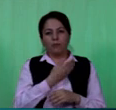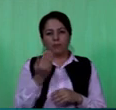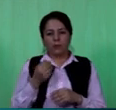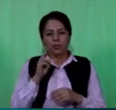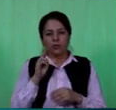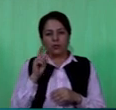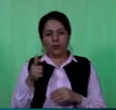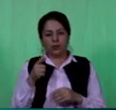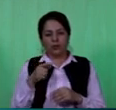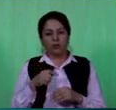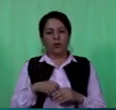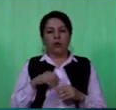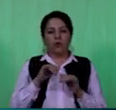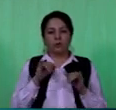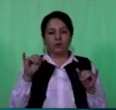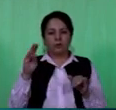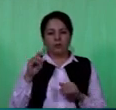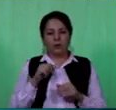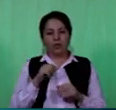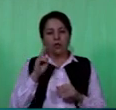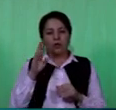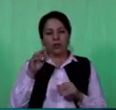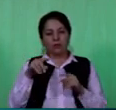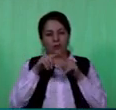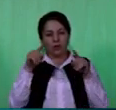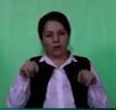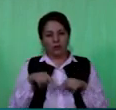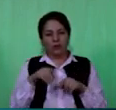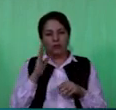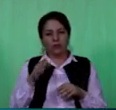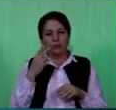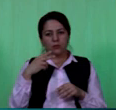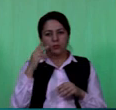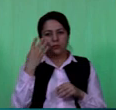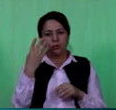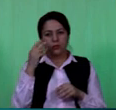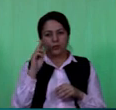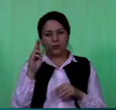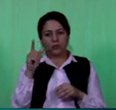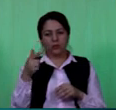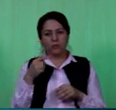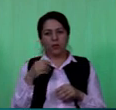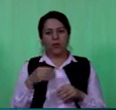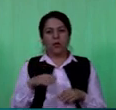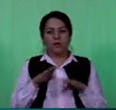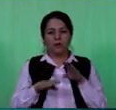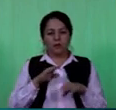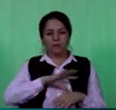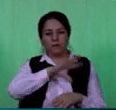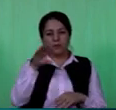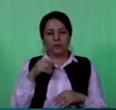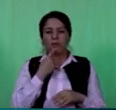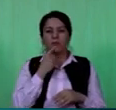умножаем на количество коробок получаем 24 килограмма весят все конфеты